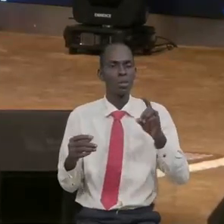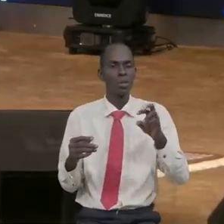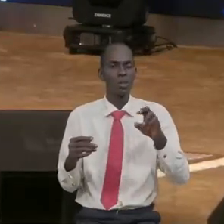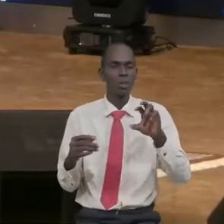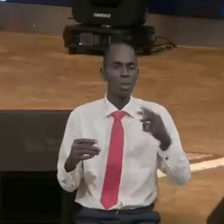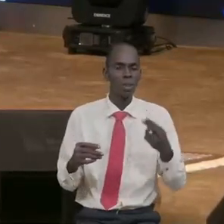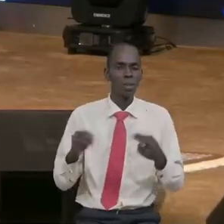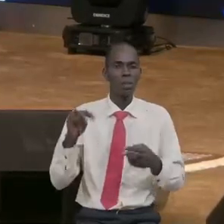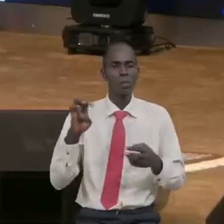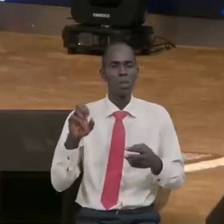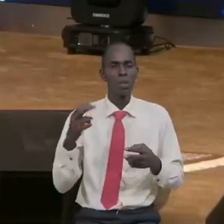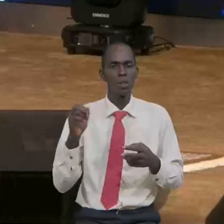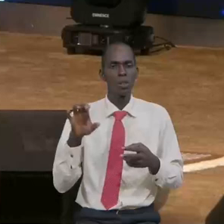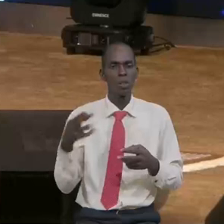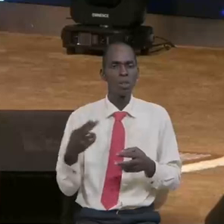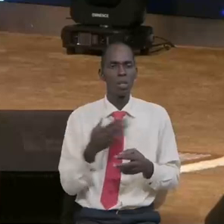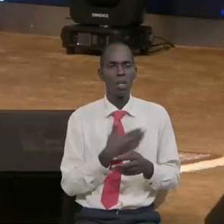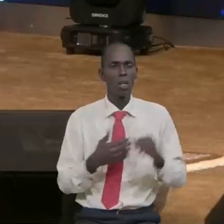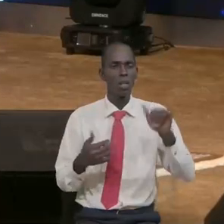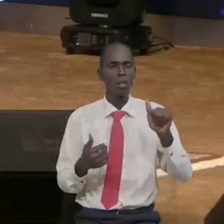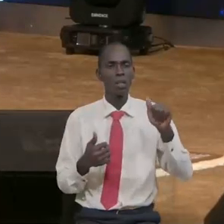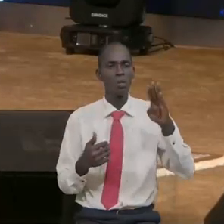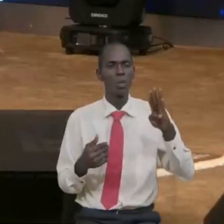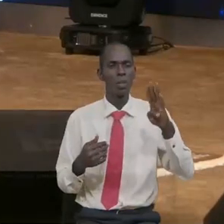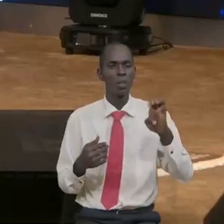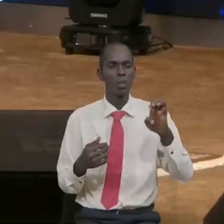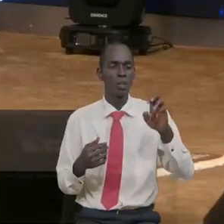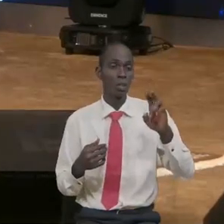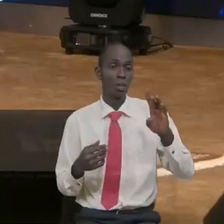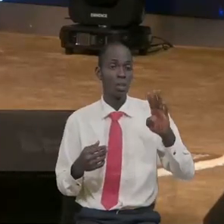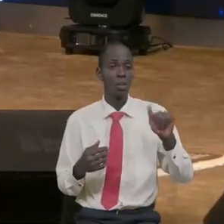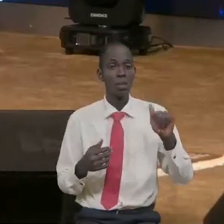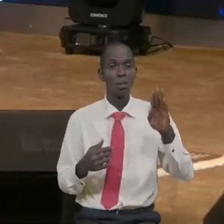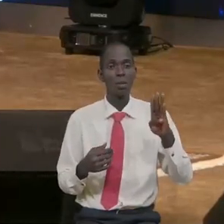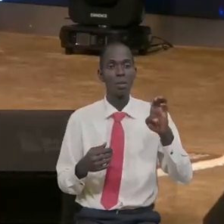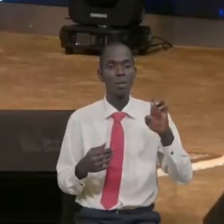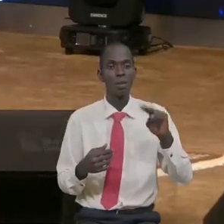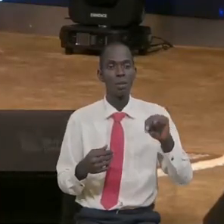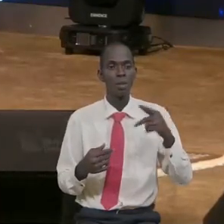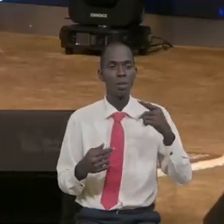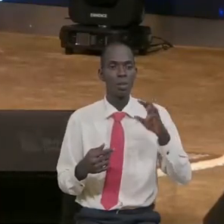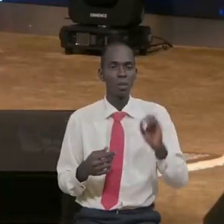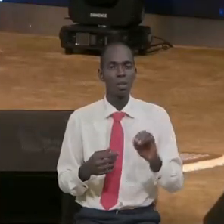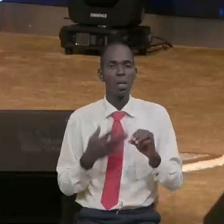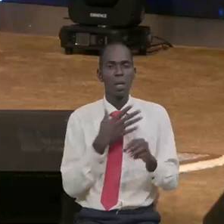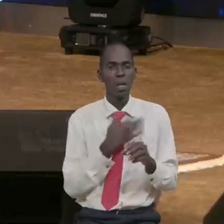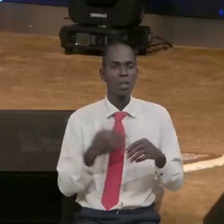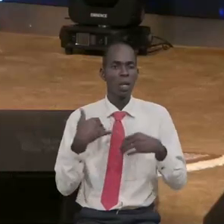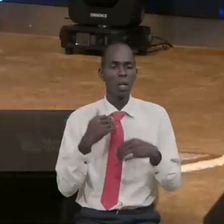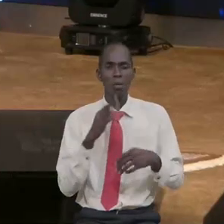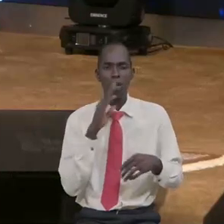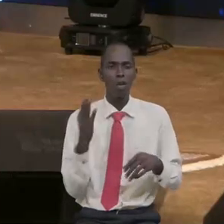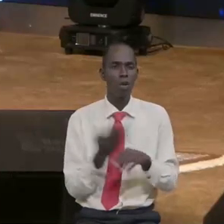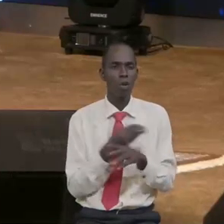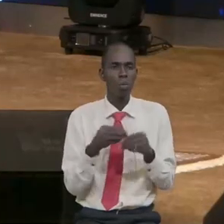pièces et sa maison sera réduite en un tas d'immondices, parce qu'il n'y a aucun